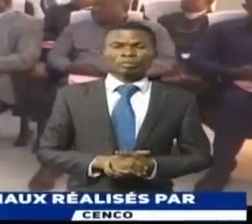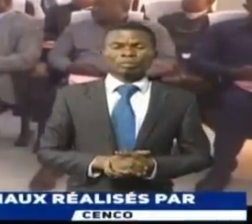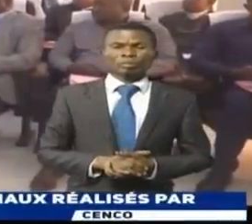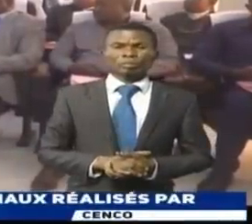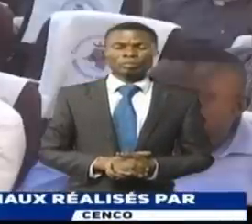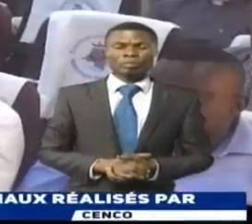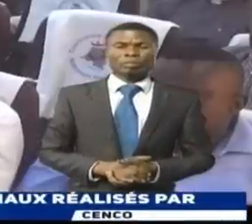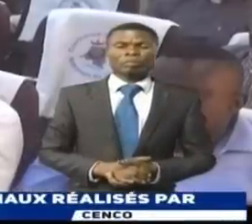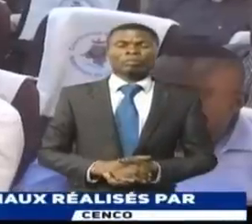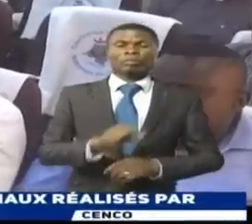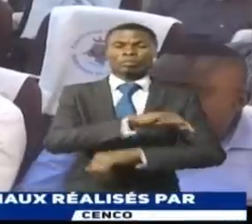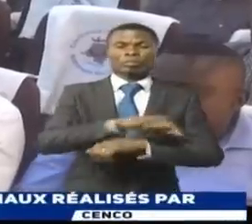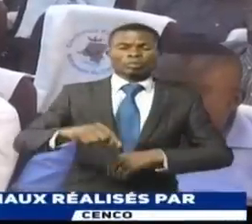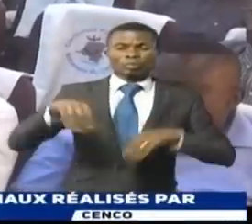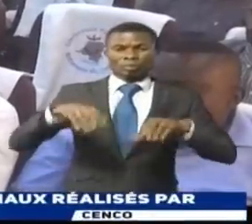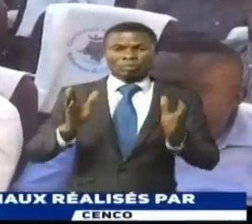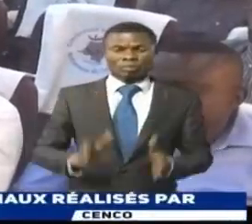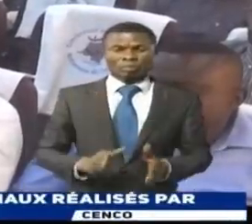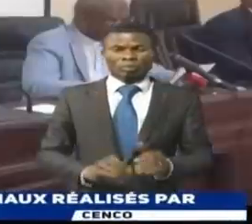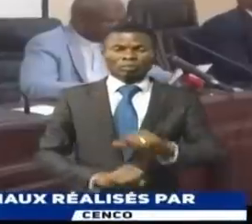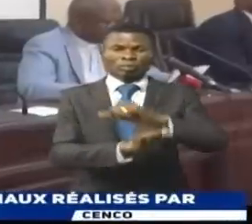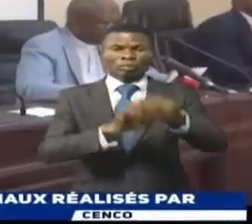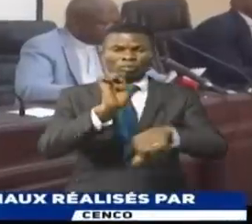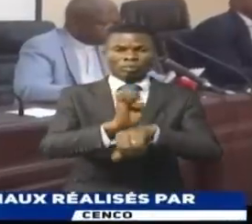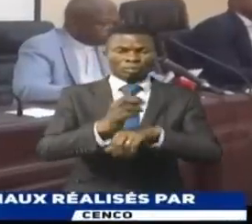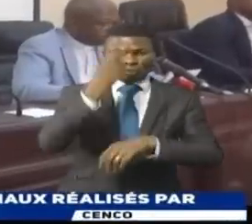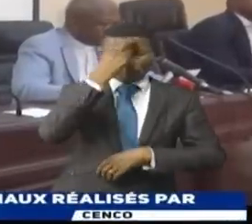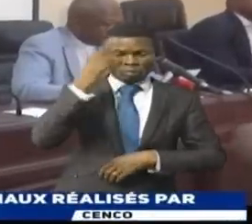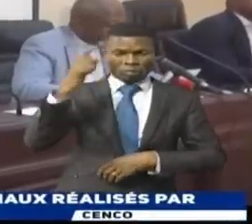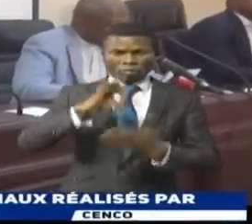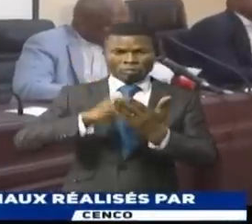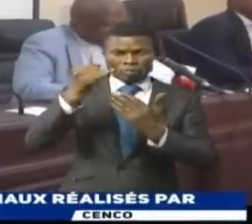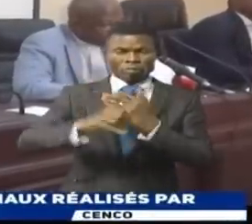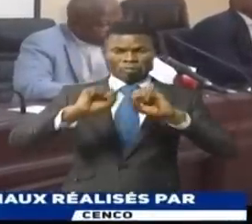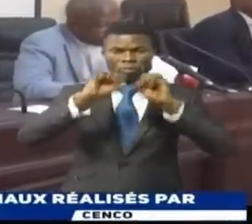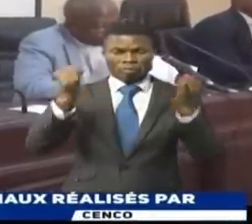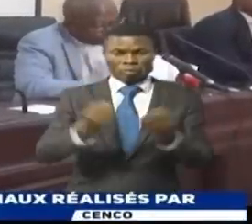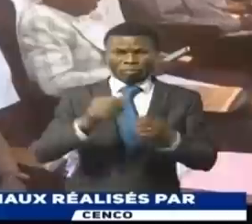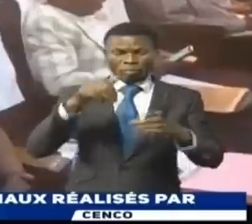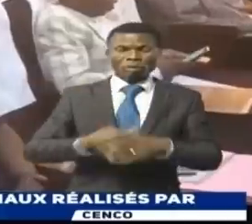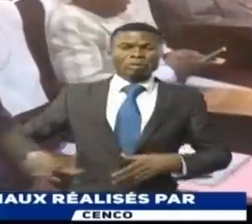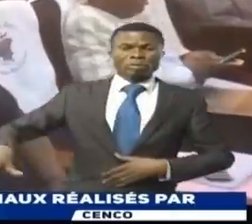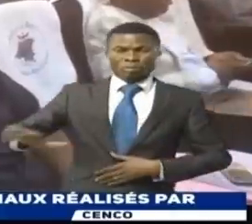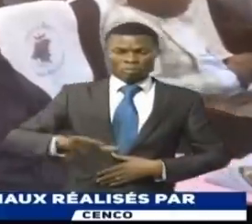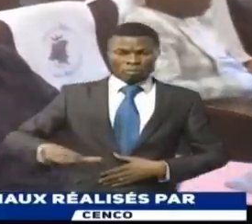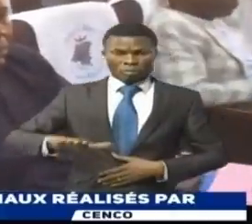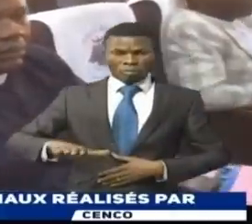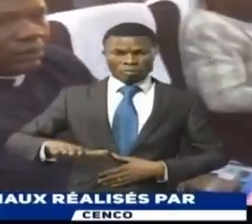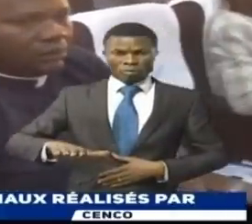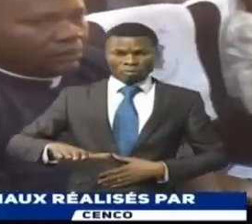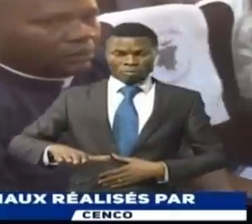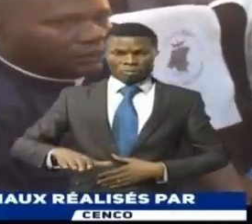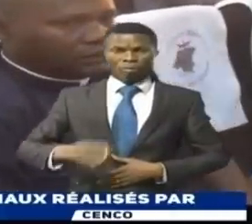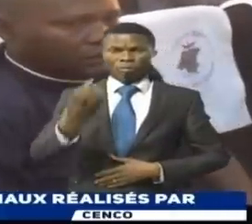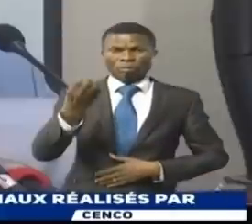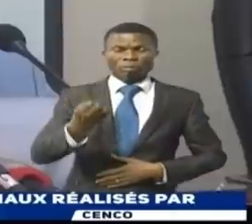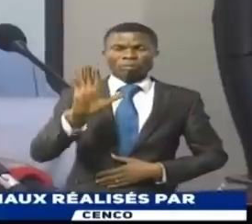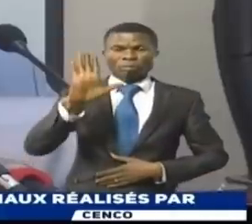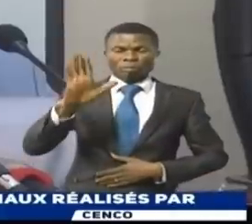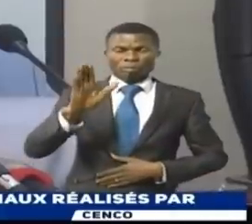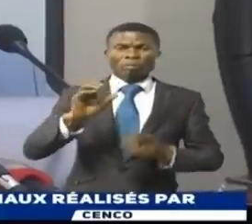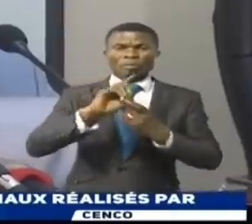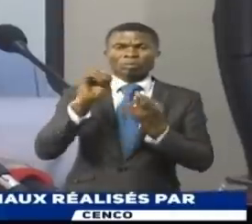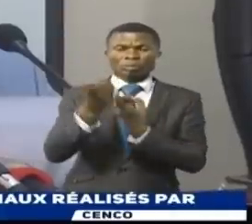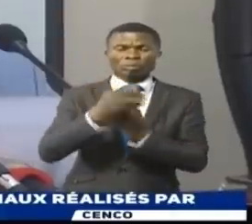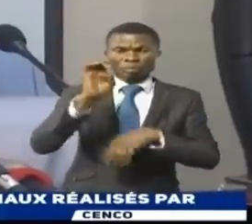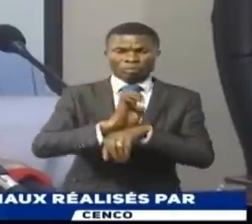L'exécutif congolais s'appuie sur l'Église catholique pour réaliser ses projets sociaux à travers le pays. Forte de ses 47 diocèses, l'Église